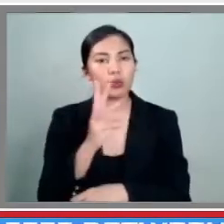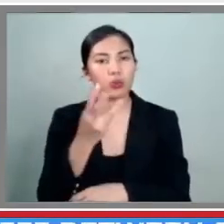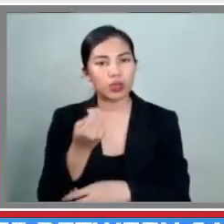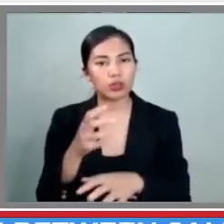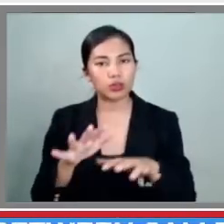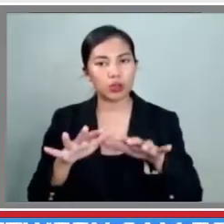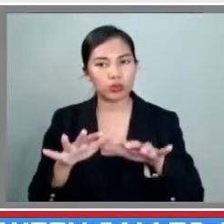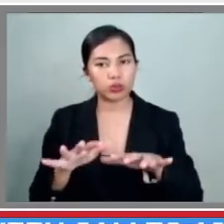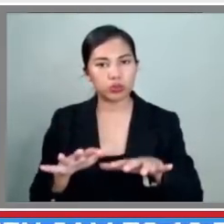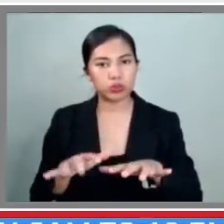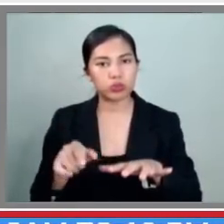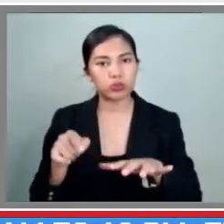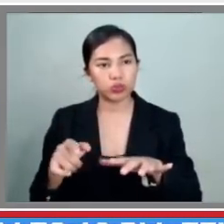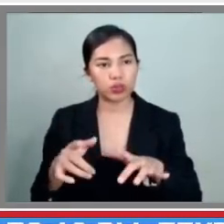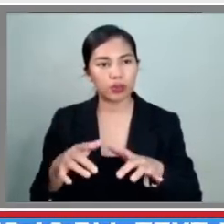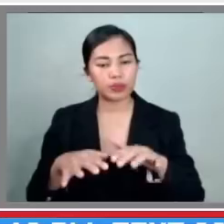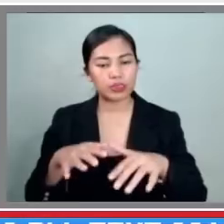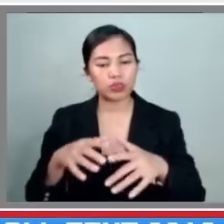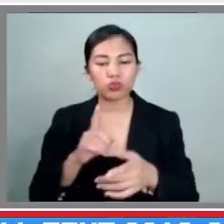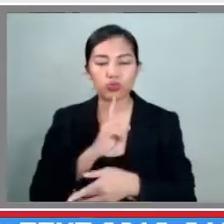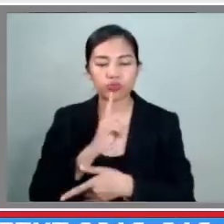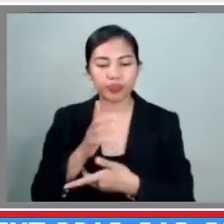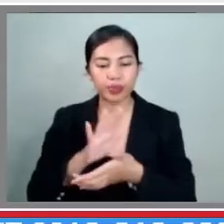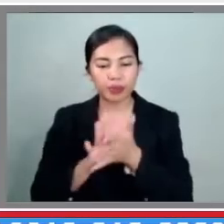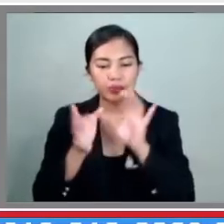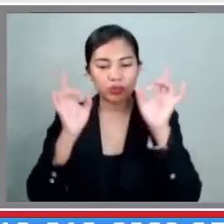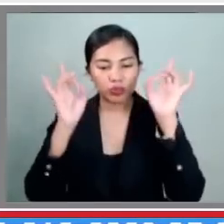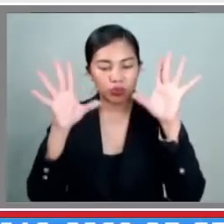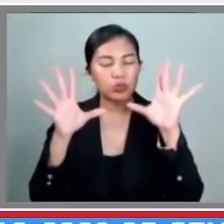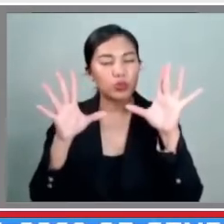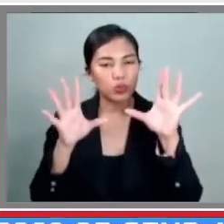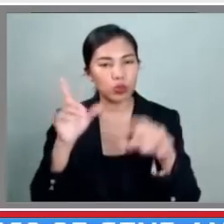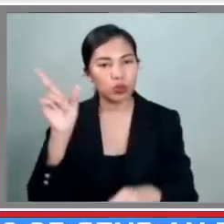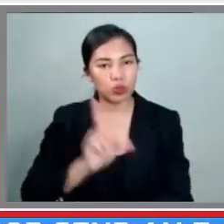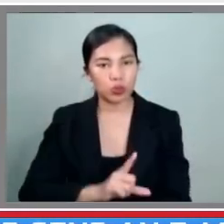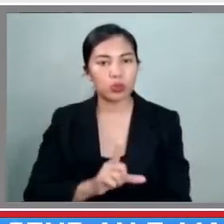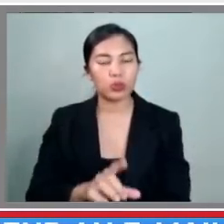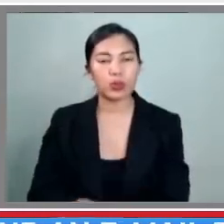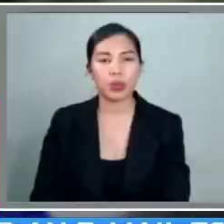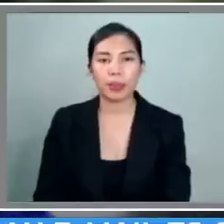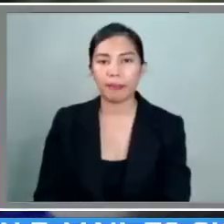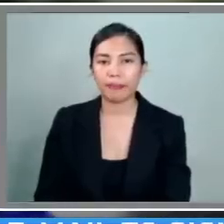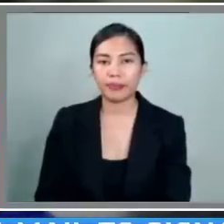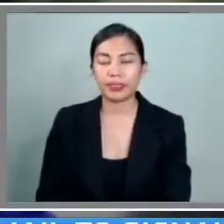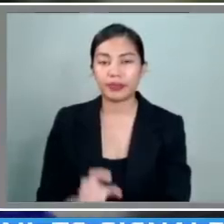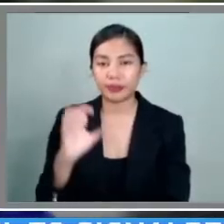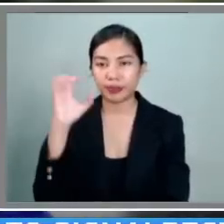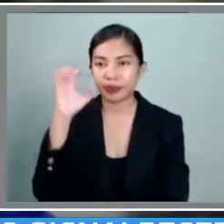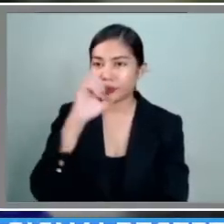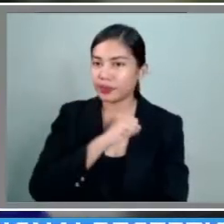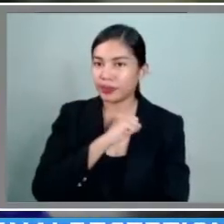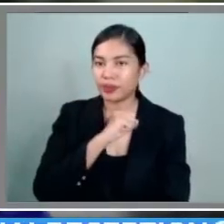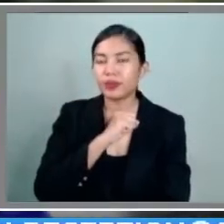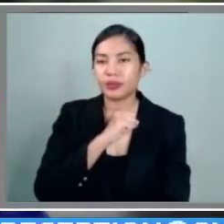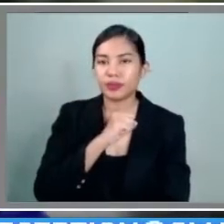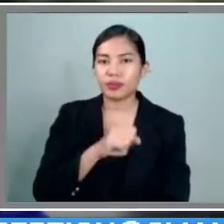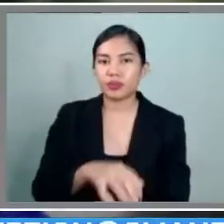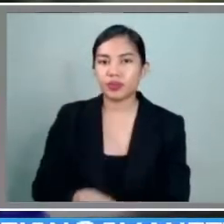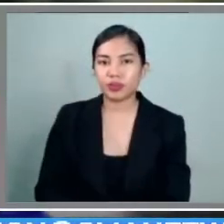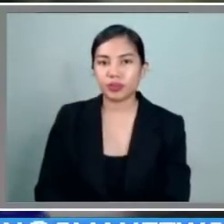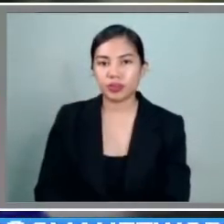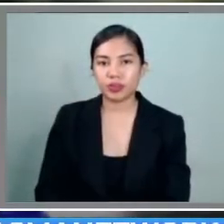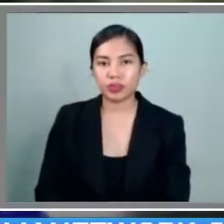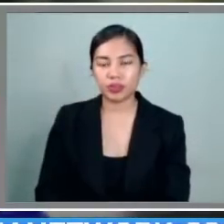yung tubig dyan po sa Angat? Kung nabanggit na po. Ang napoproject po ng ating Pag-asa at NWRB ay